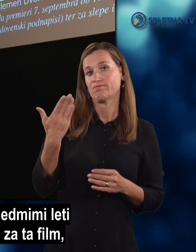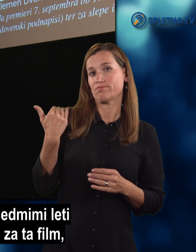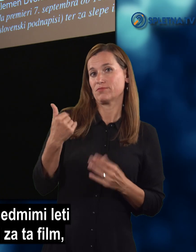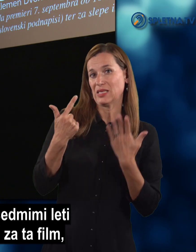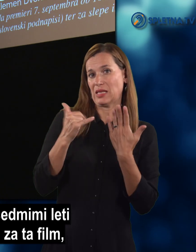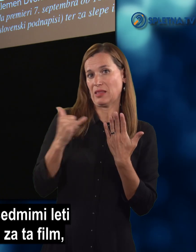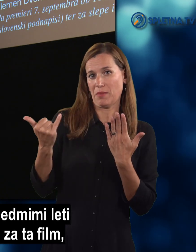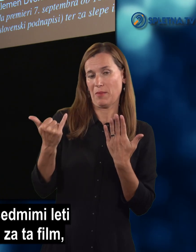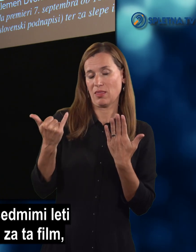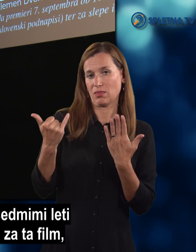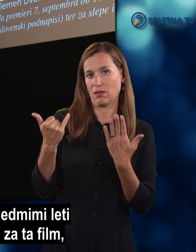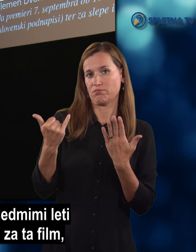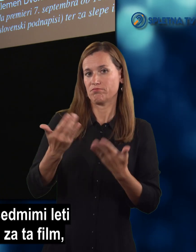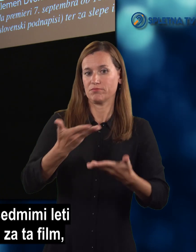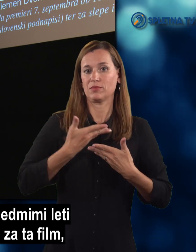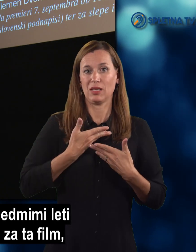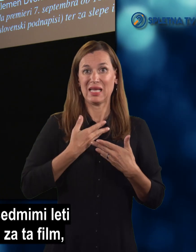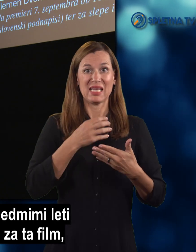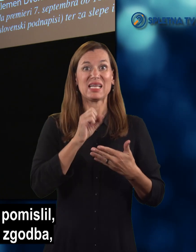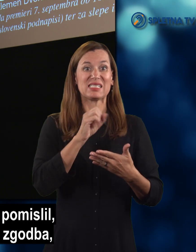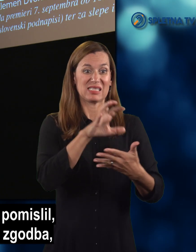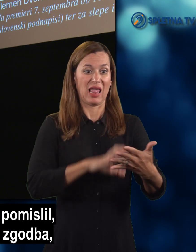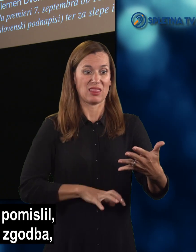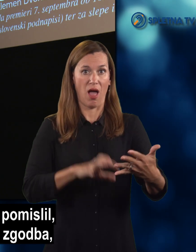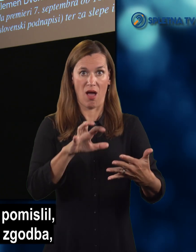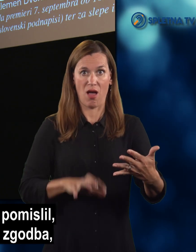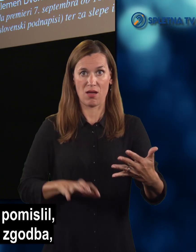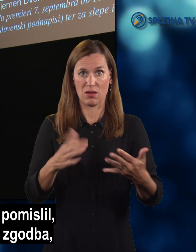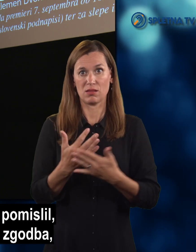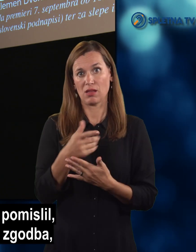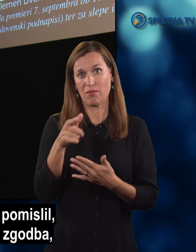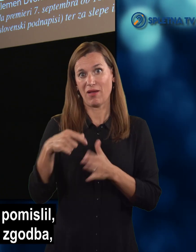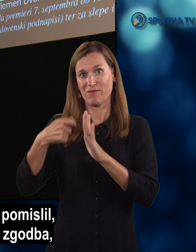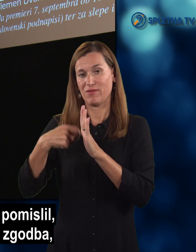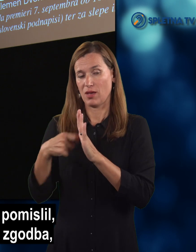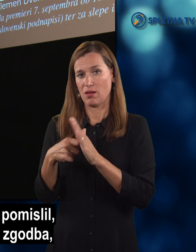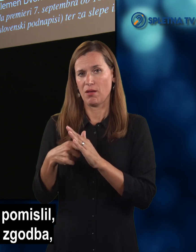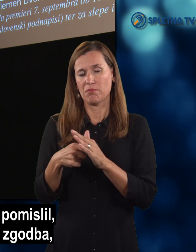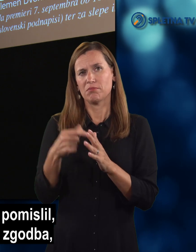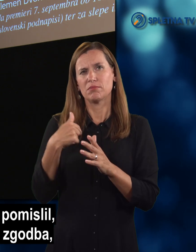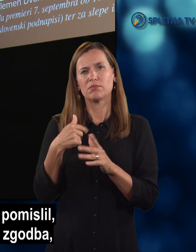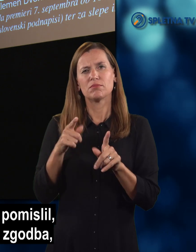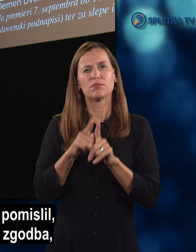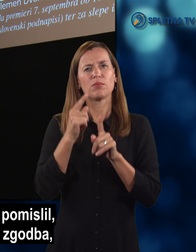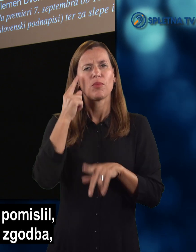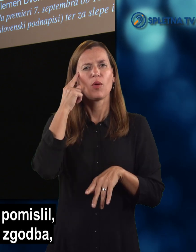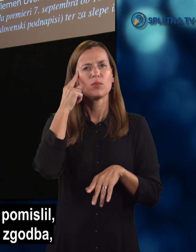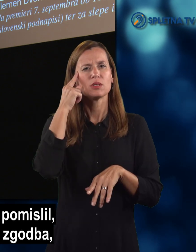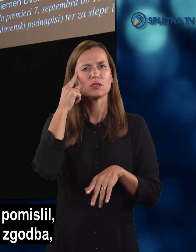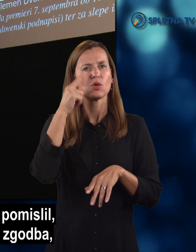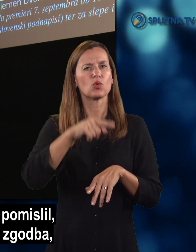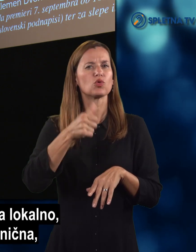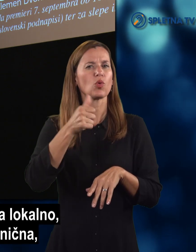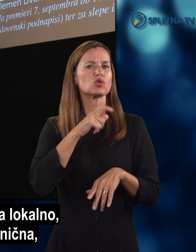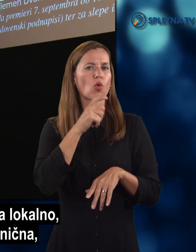pred 7 leti dobil scenarij za ta film, se mi je zdelo, da prvo, kar sem pomislil, je, da je to